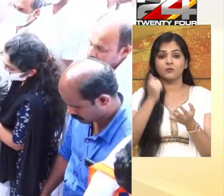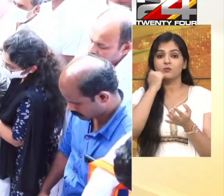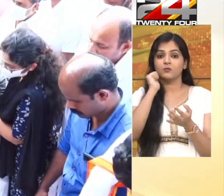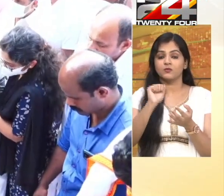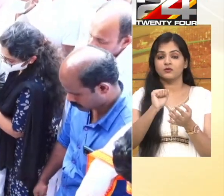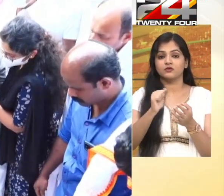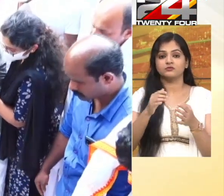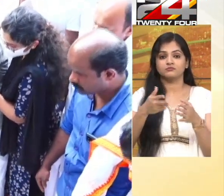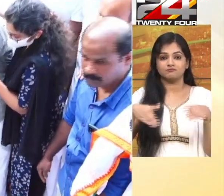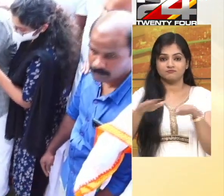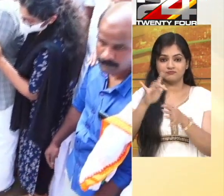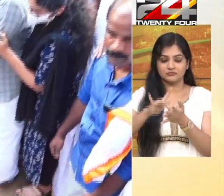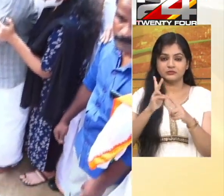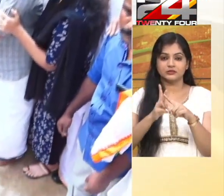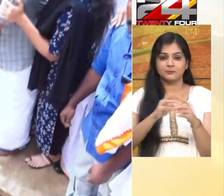സംബന്ധിക്കുന്നുണ്ട്?